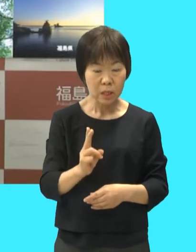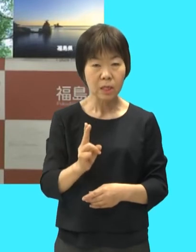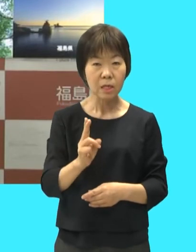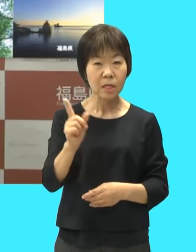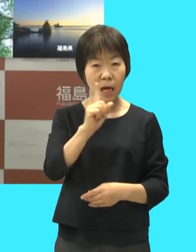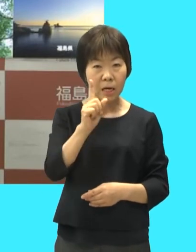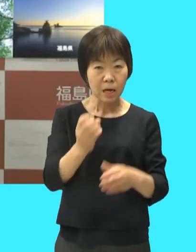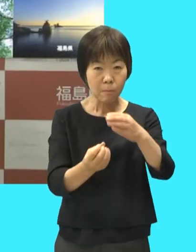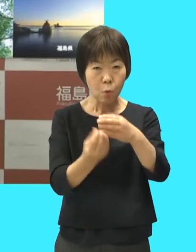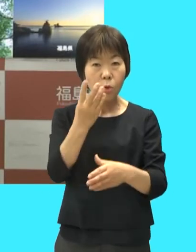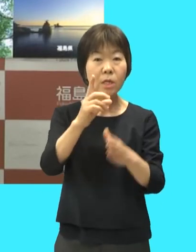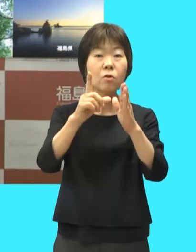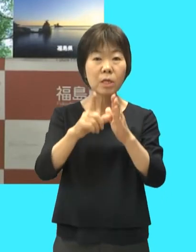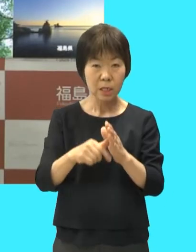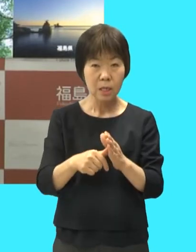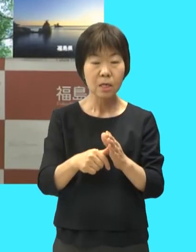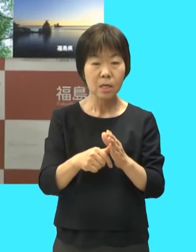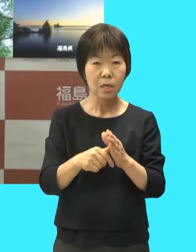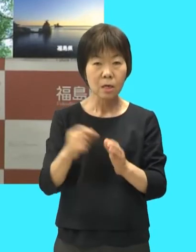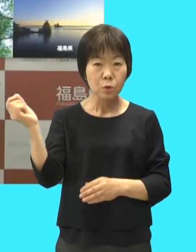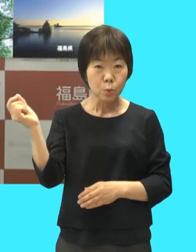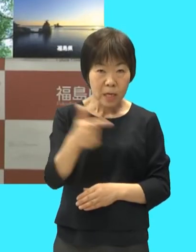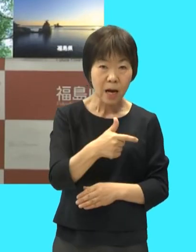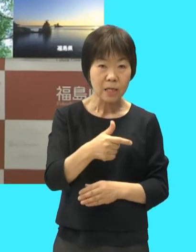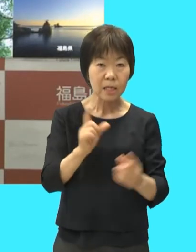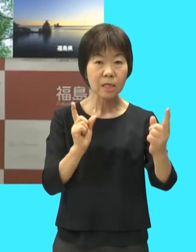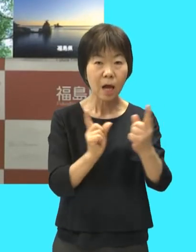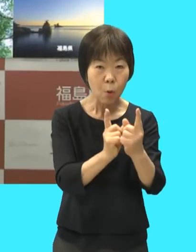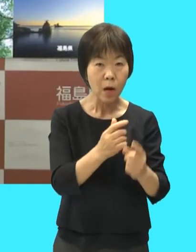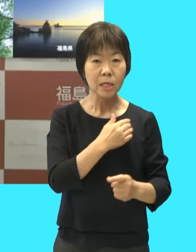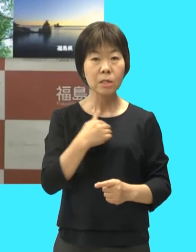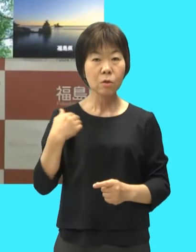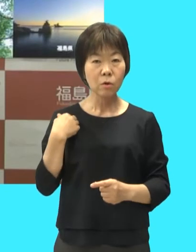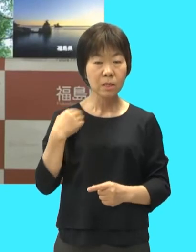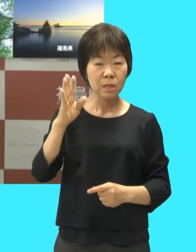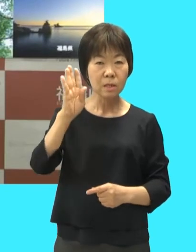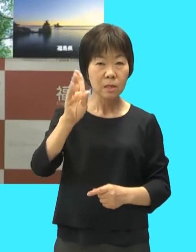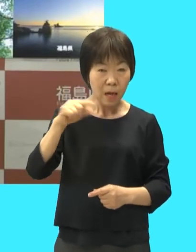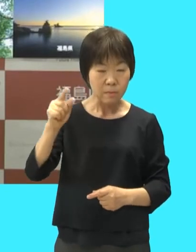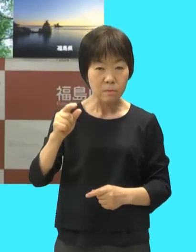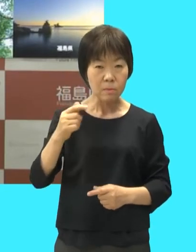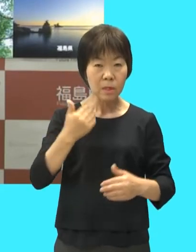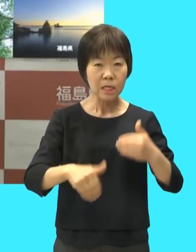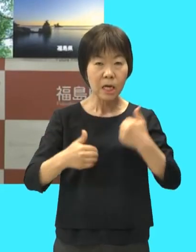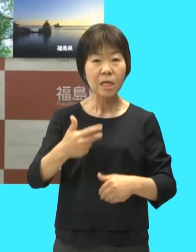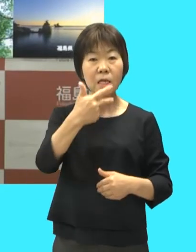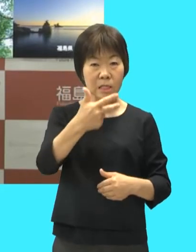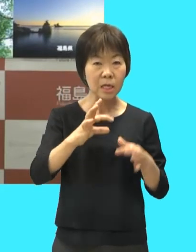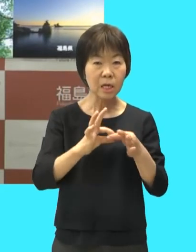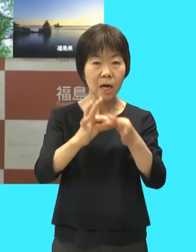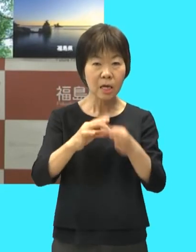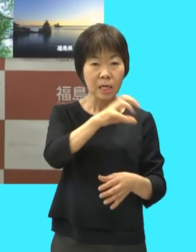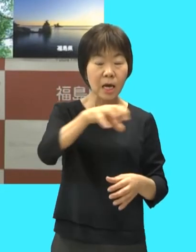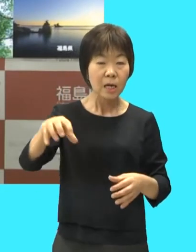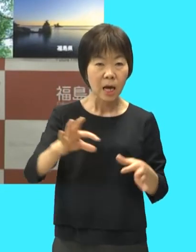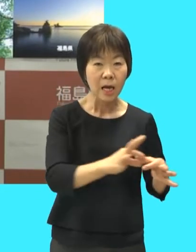かの状況が起こった場合に速やかに対応ができるよう、県、市町村、関係機関が連